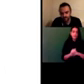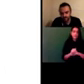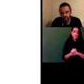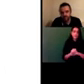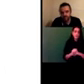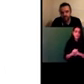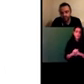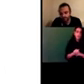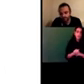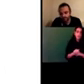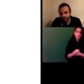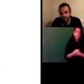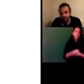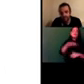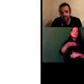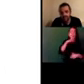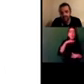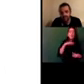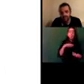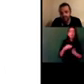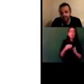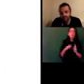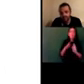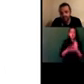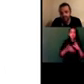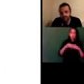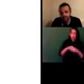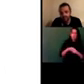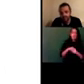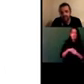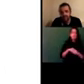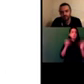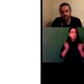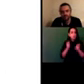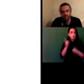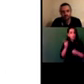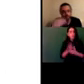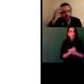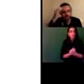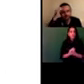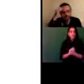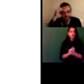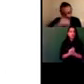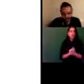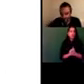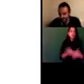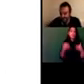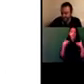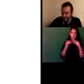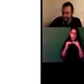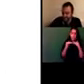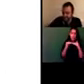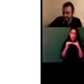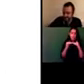programında tasarımcı olarak çalışıyor. Eşitlikçi, sürdürülebilir,